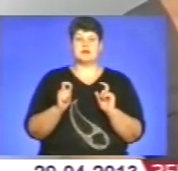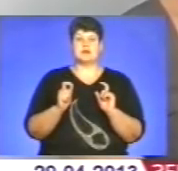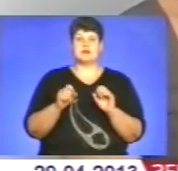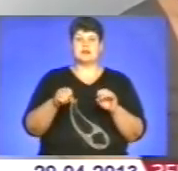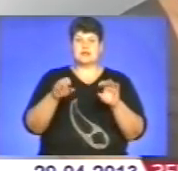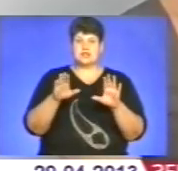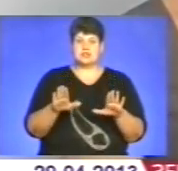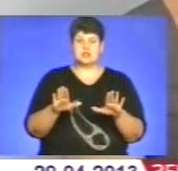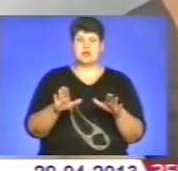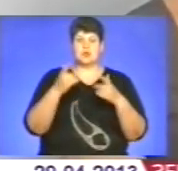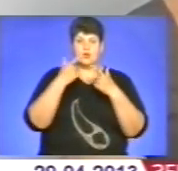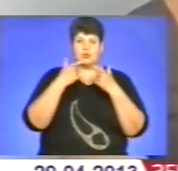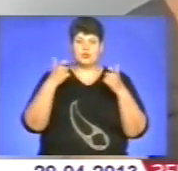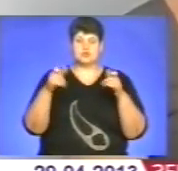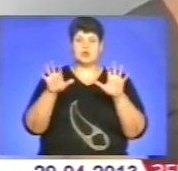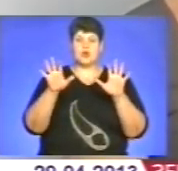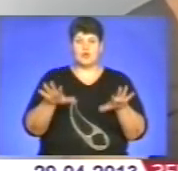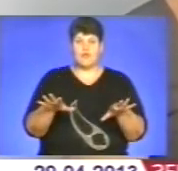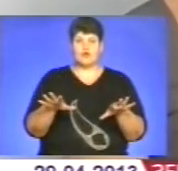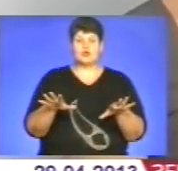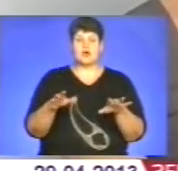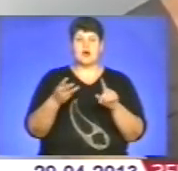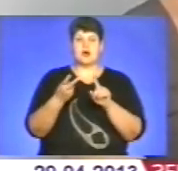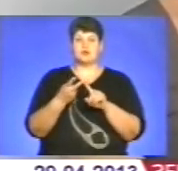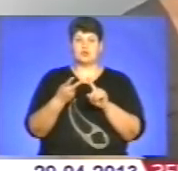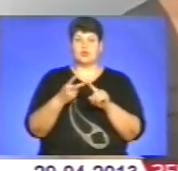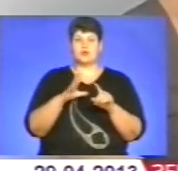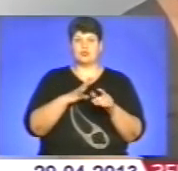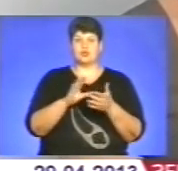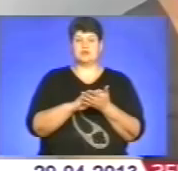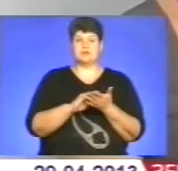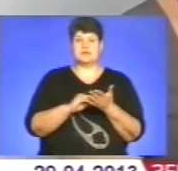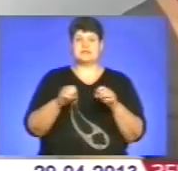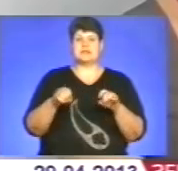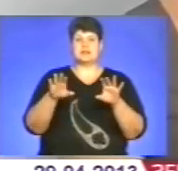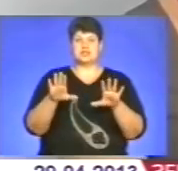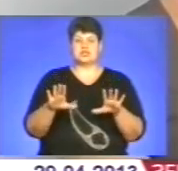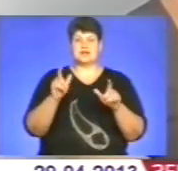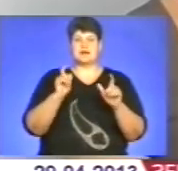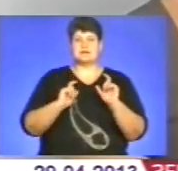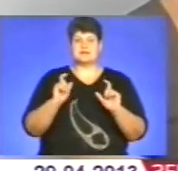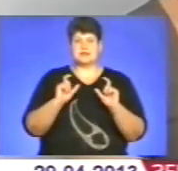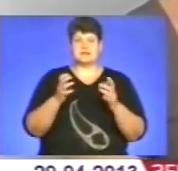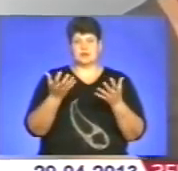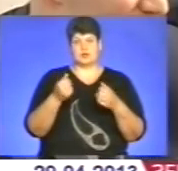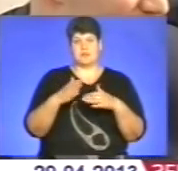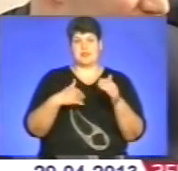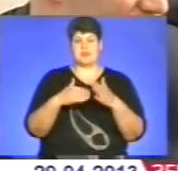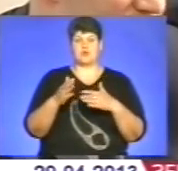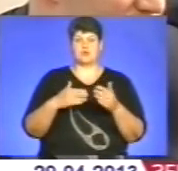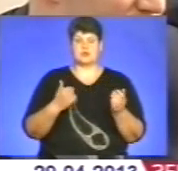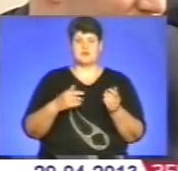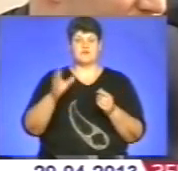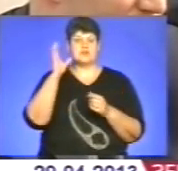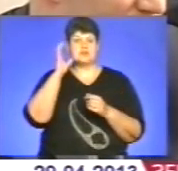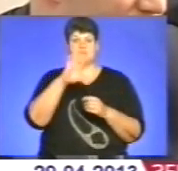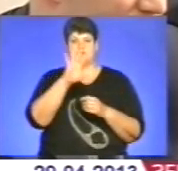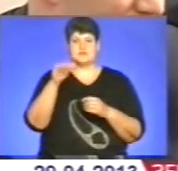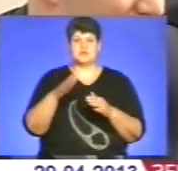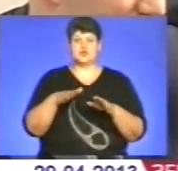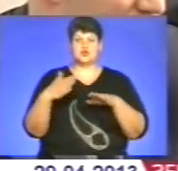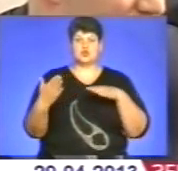і оголошувалися головою, а друге було написано вже в рішенні сесії безпосередньо, яке отримано було на руки. Вислухавши усі сторони,